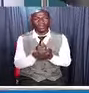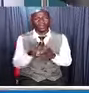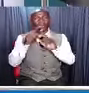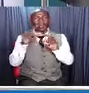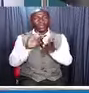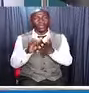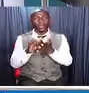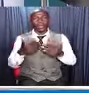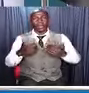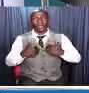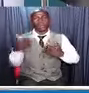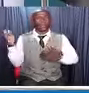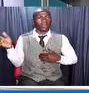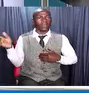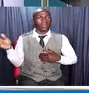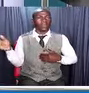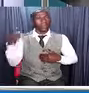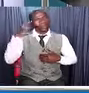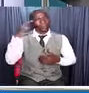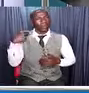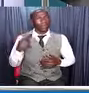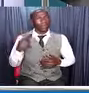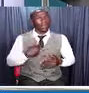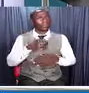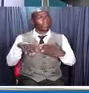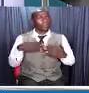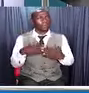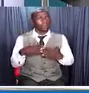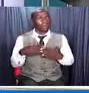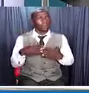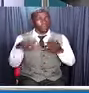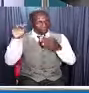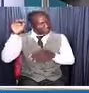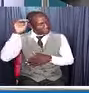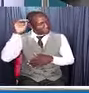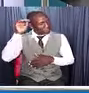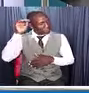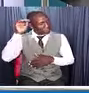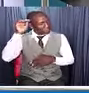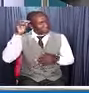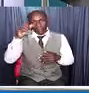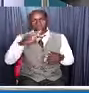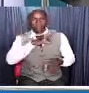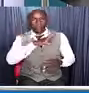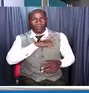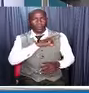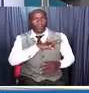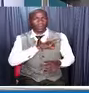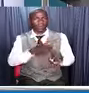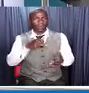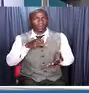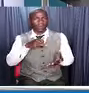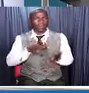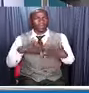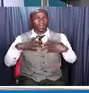neno alilonalo. Because the word that he's got. Ni kwa ajili yetu sisi. Is for us. Tusikie. To listen. Tupate kufaika. So that we